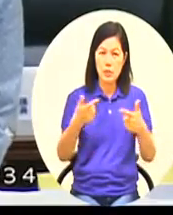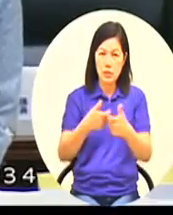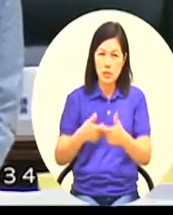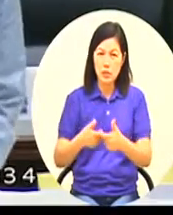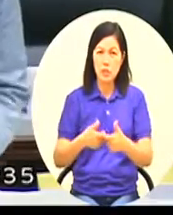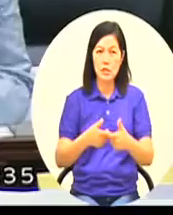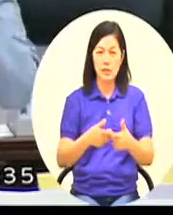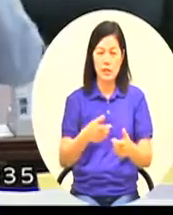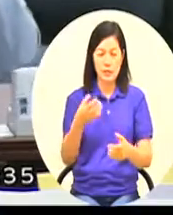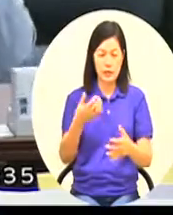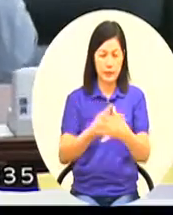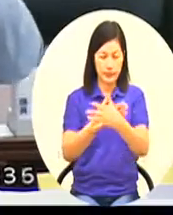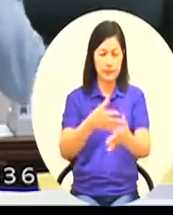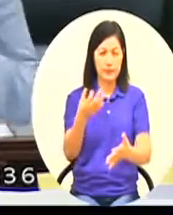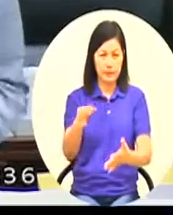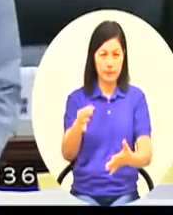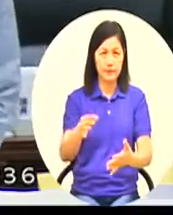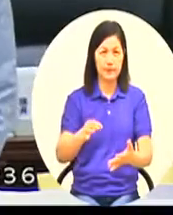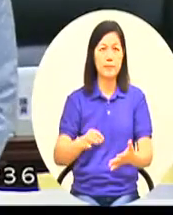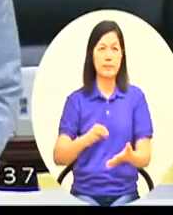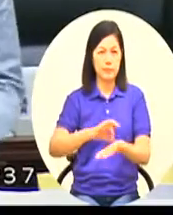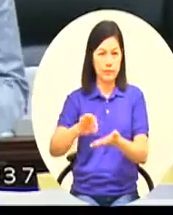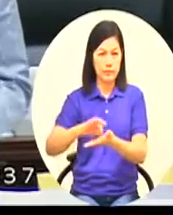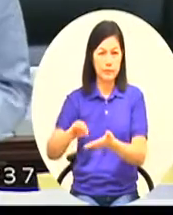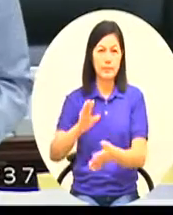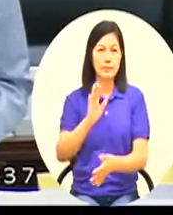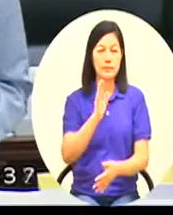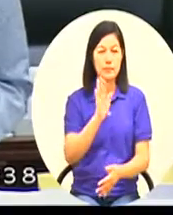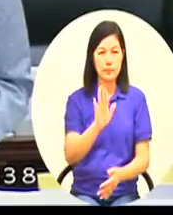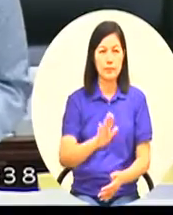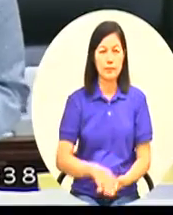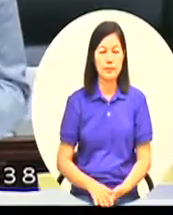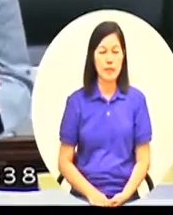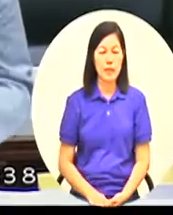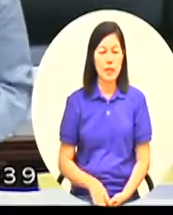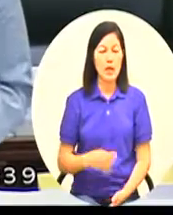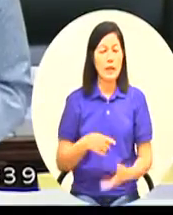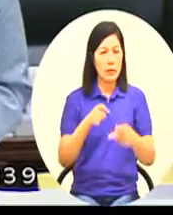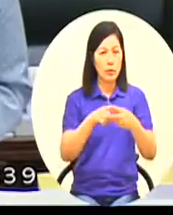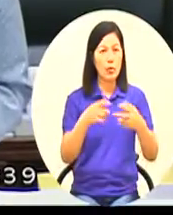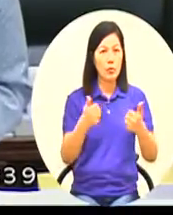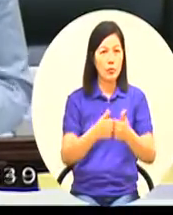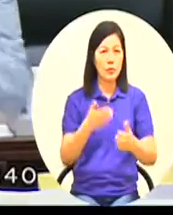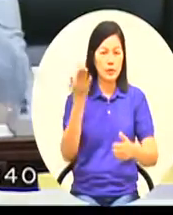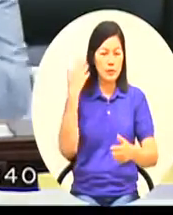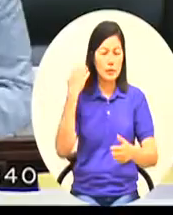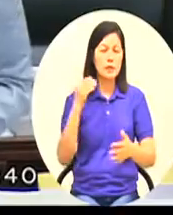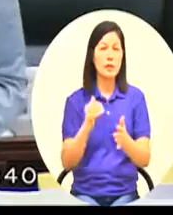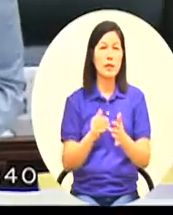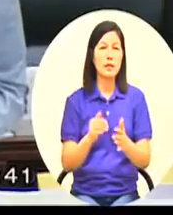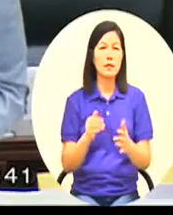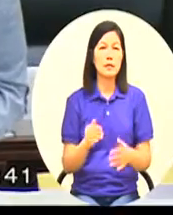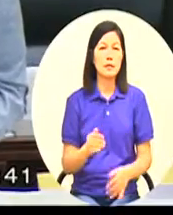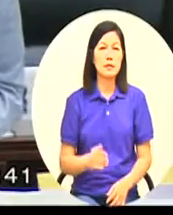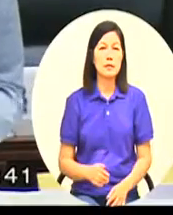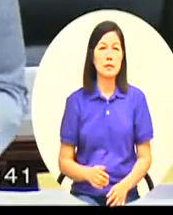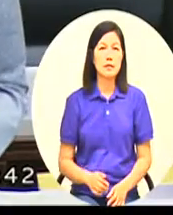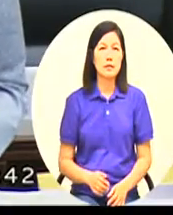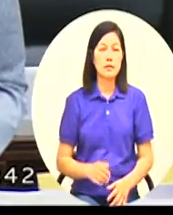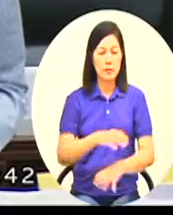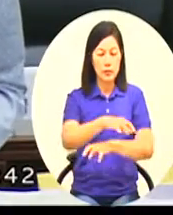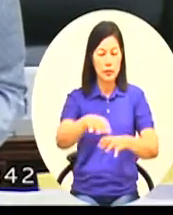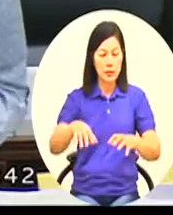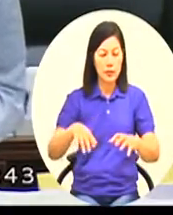非常非常的清楚。那我也知道说我们的工会他其实过去一直有在跟我们的环保